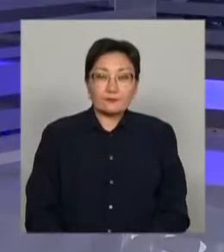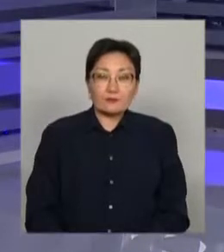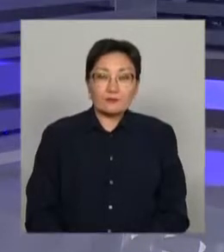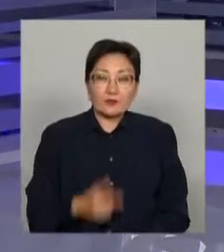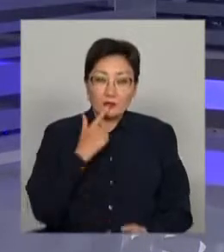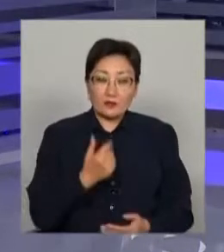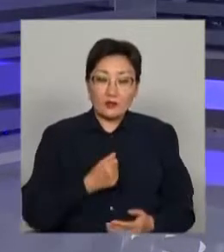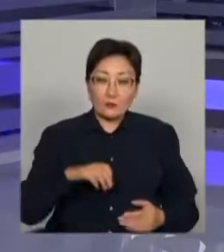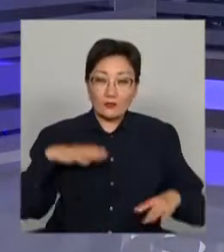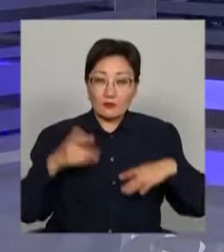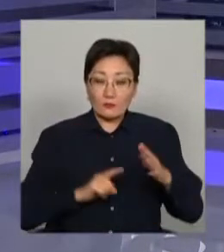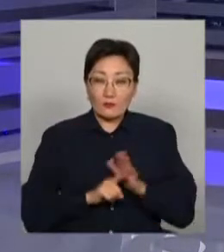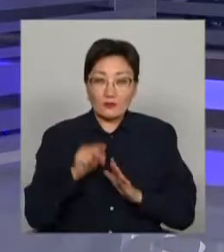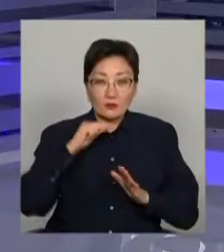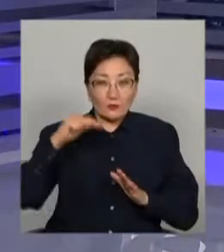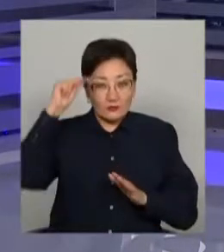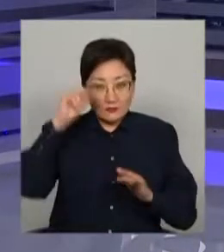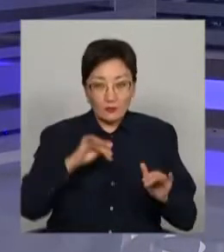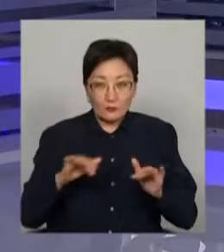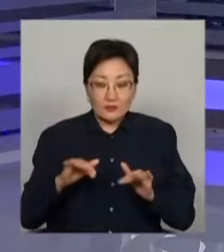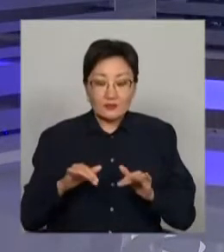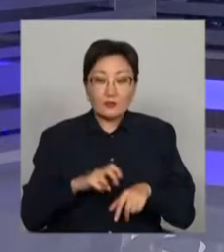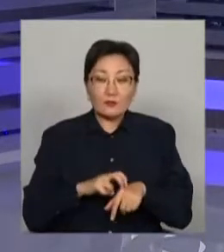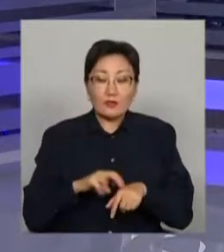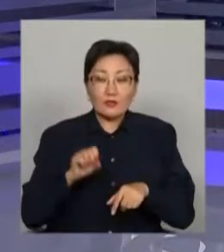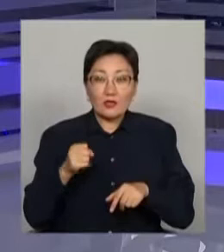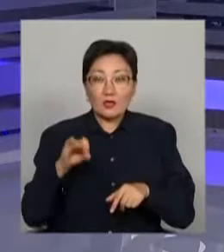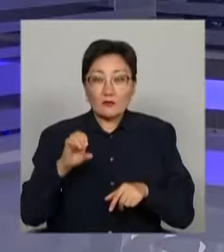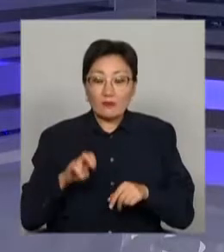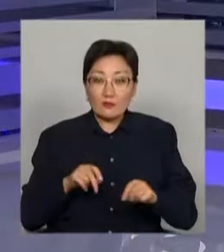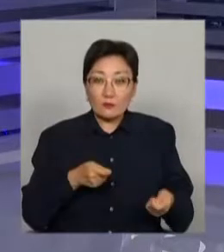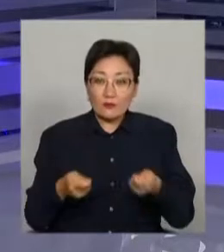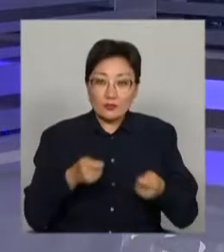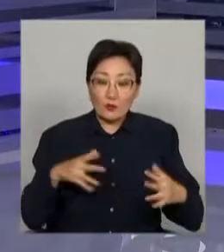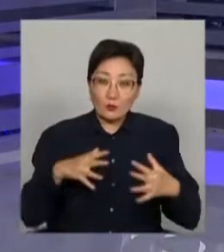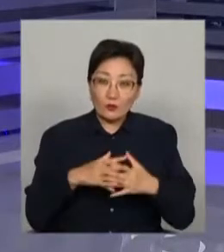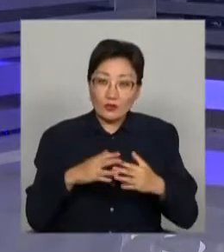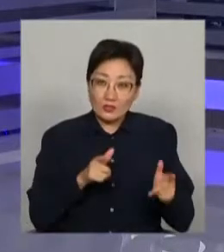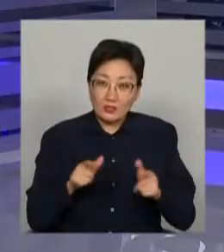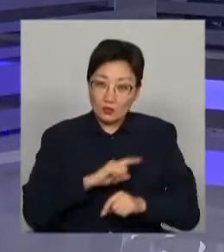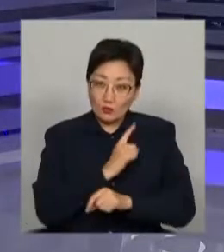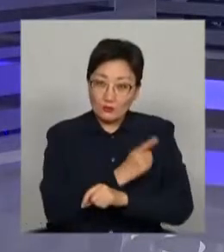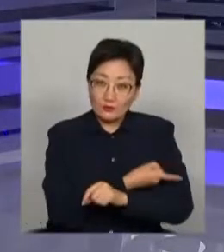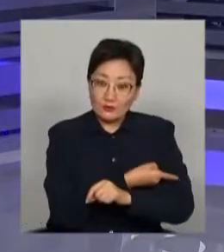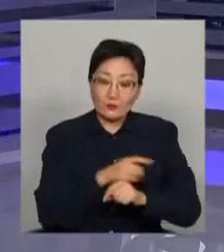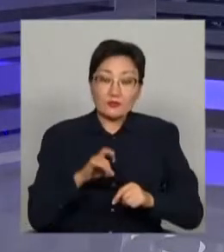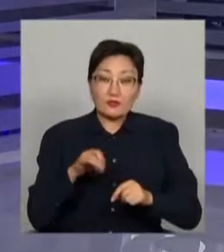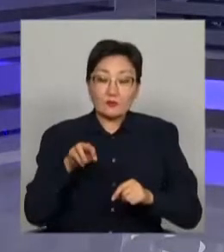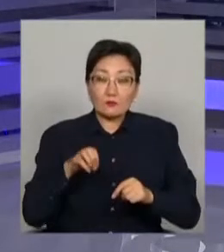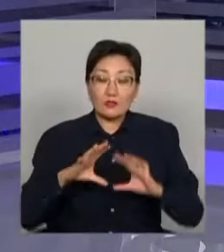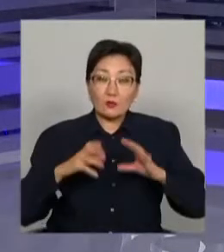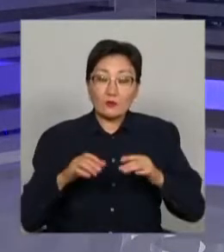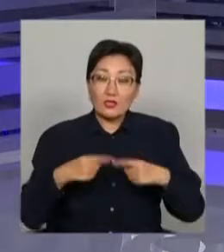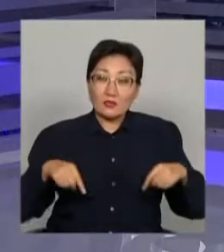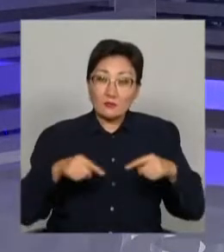Әскери жаттығу бастаған Қытайдың әрекетінен секем алған Тайвань билігі ұрысқа деген дайындығын күшейте түсті. Бұл туралы Рейтер халықаралық